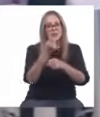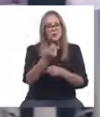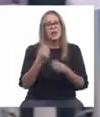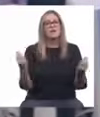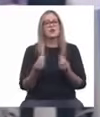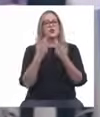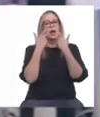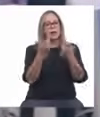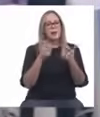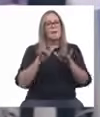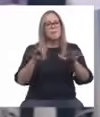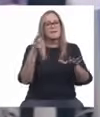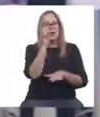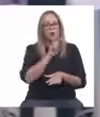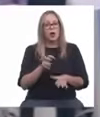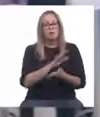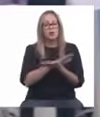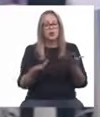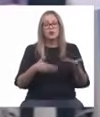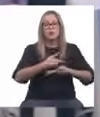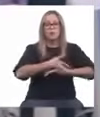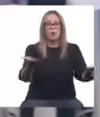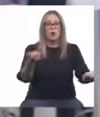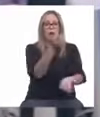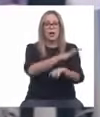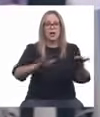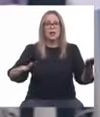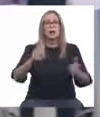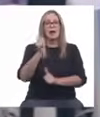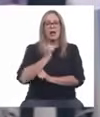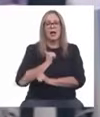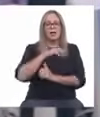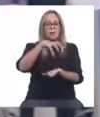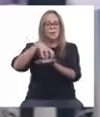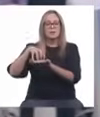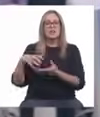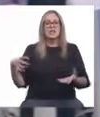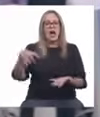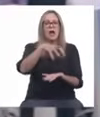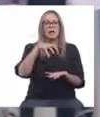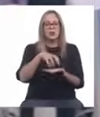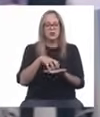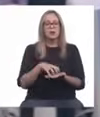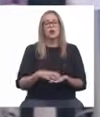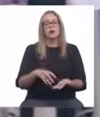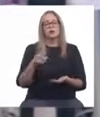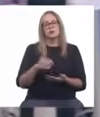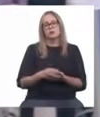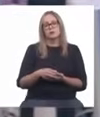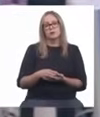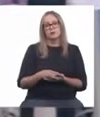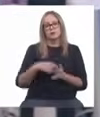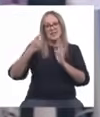באלפי דולרים, שפשוט מחולק חינם לחיילים בבסיסי הכינוס. אריאל אמרסקי והצלם אלי סבא תיעדו